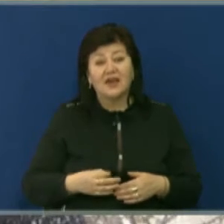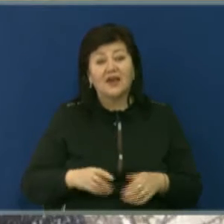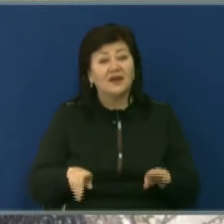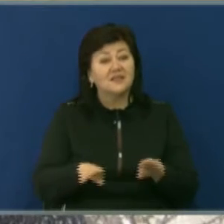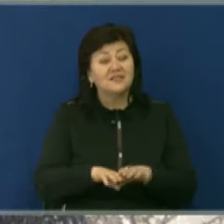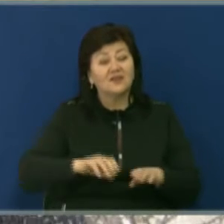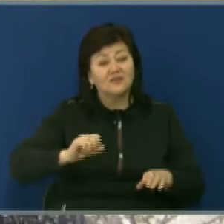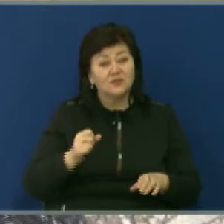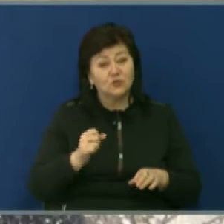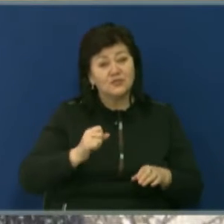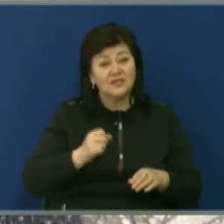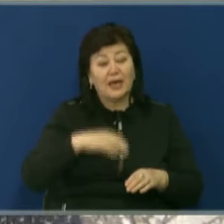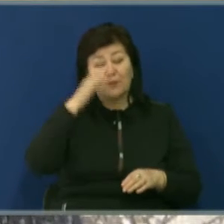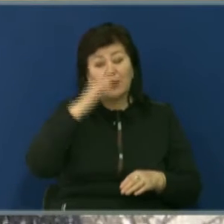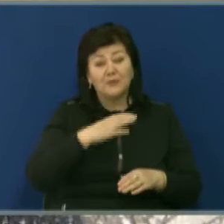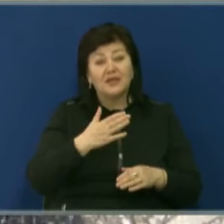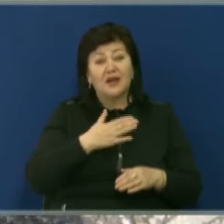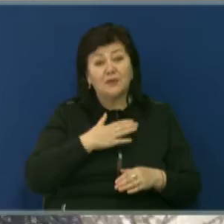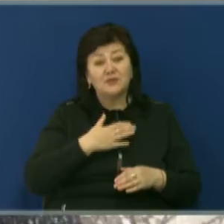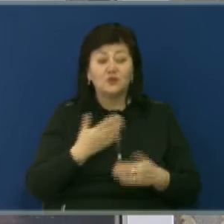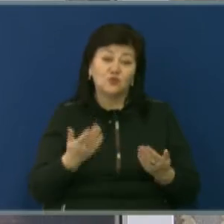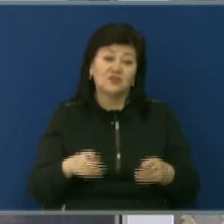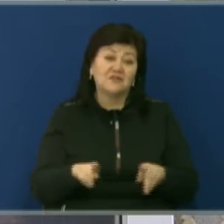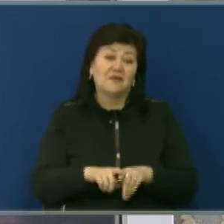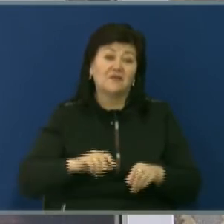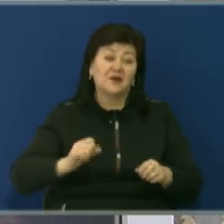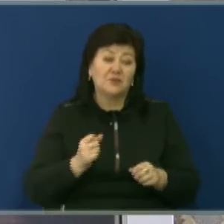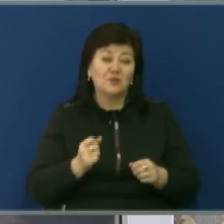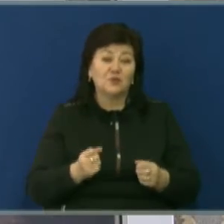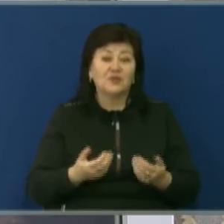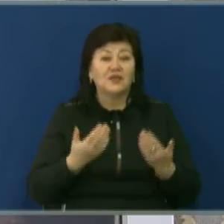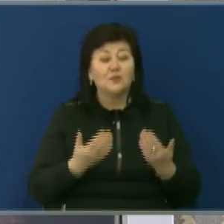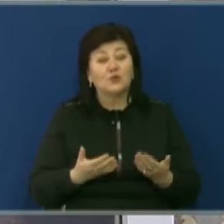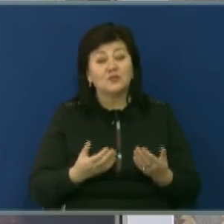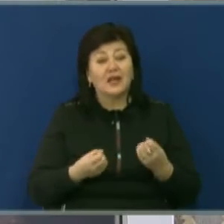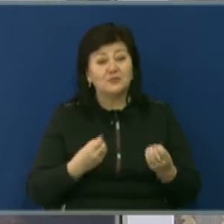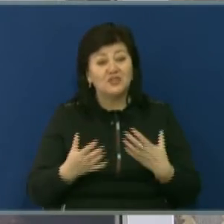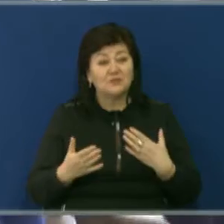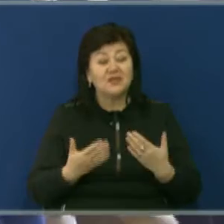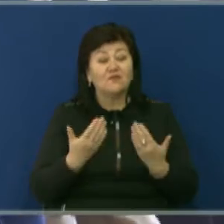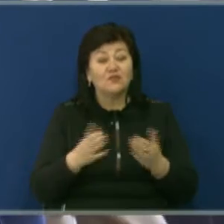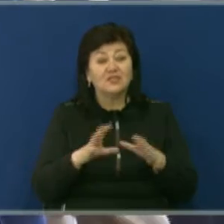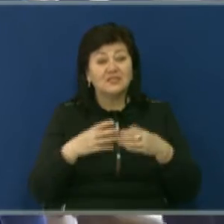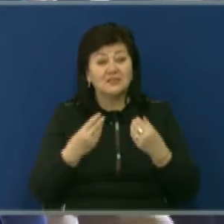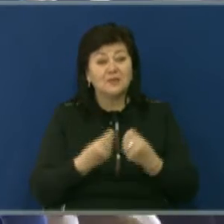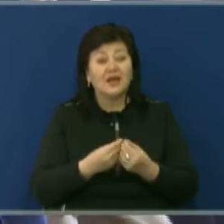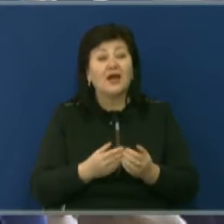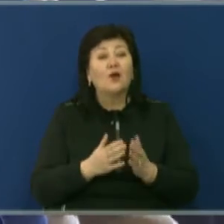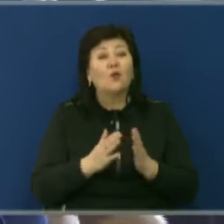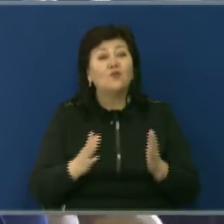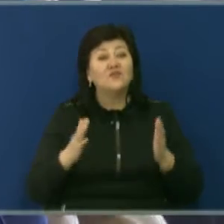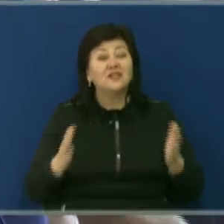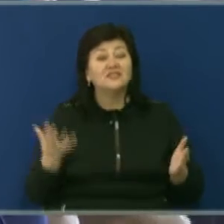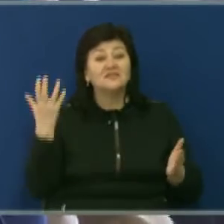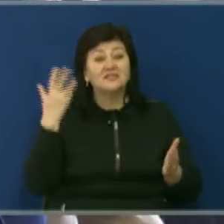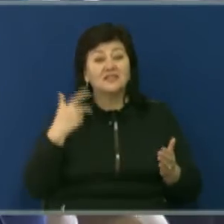өте тату. Бір-бірімізге көмектесуге әрдайым дайынбыз. Виктор мен Ольга Кандыбаның отбасы жыл сайын ұлғайып келеді. Үлкен